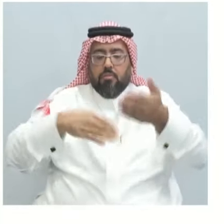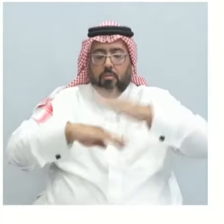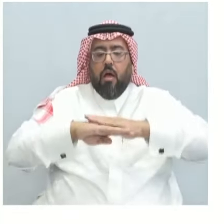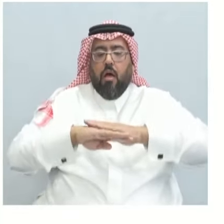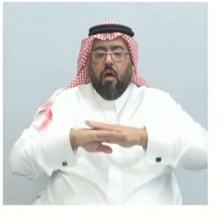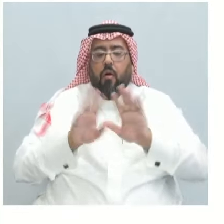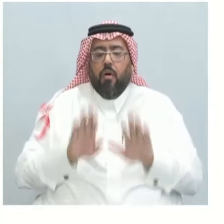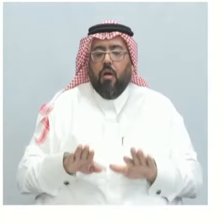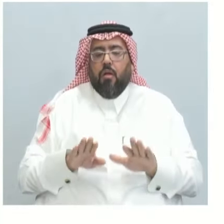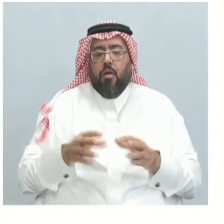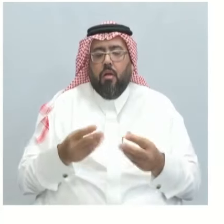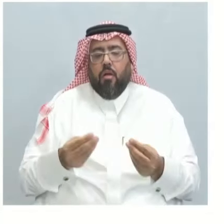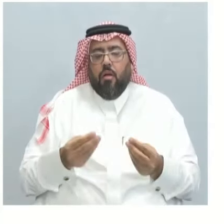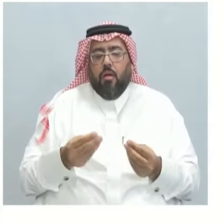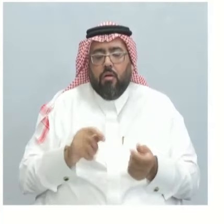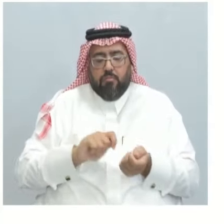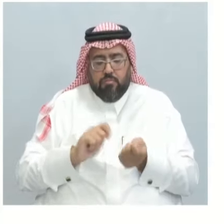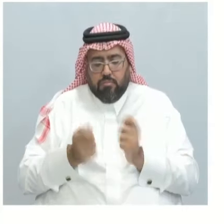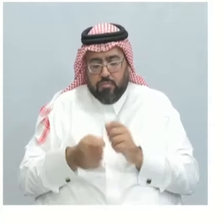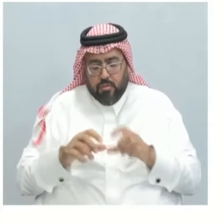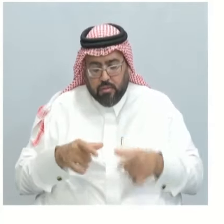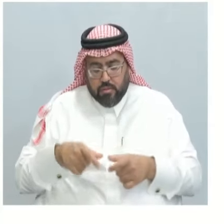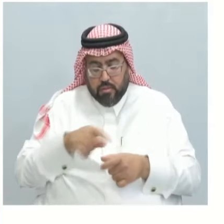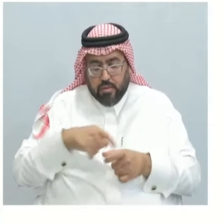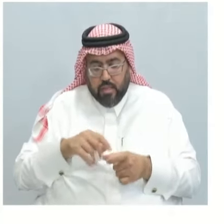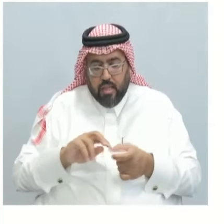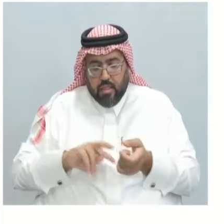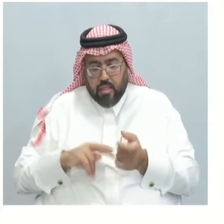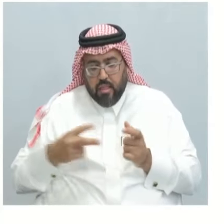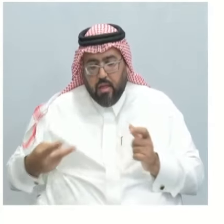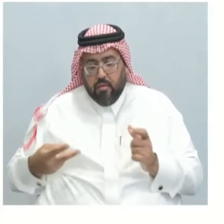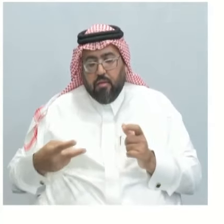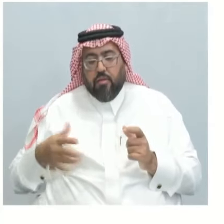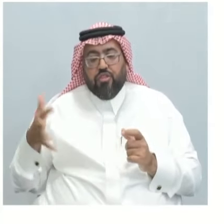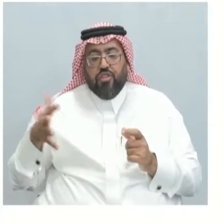حاسبك ثم استبدل محرك الاقراص الثابت باخر